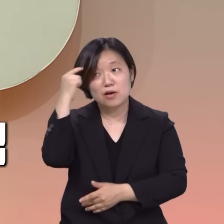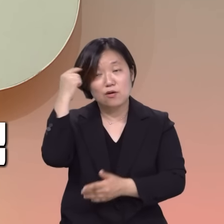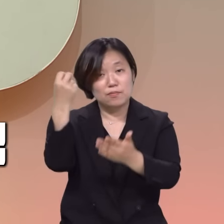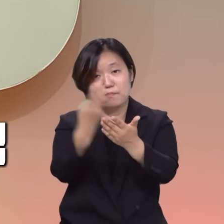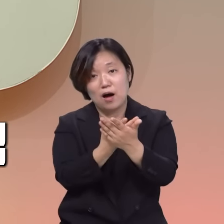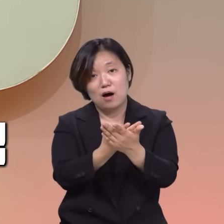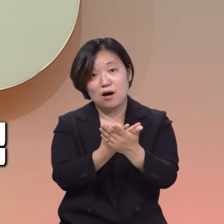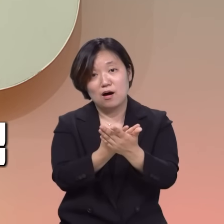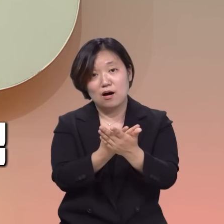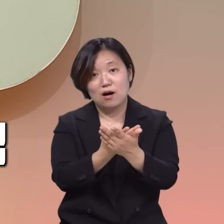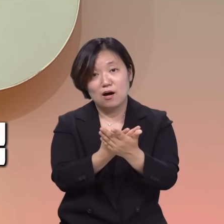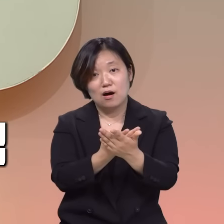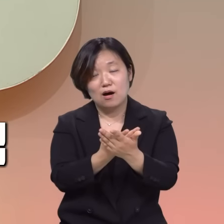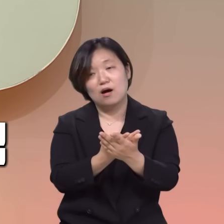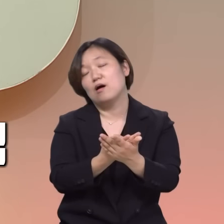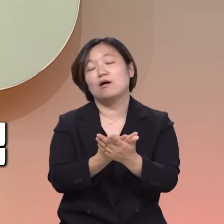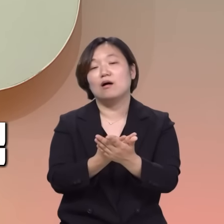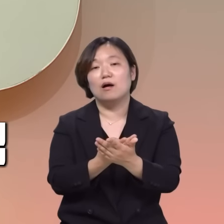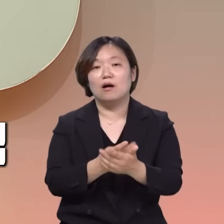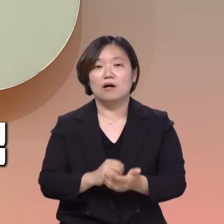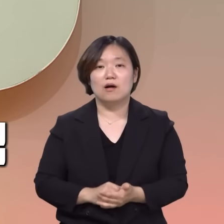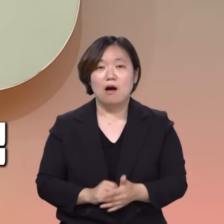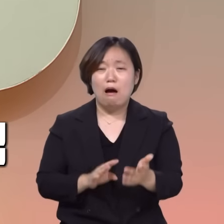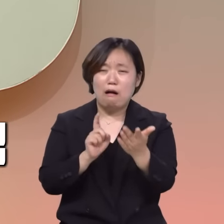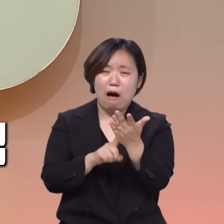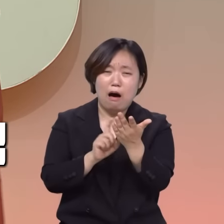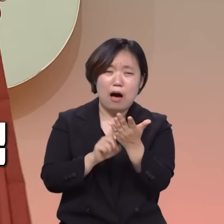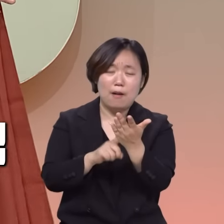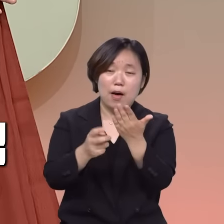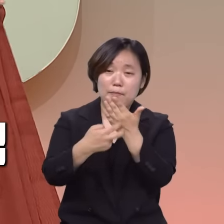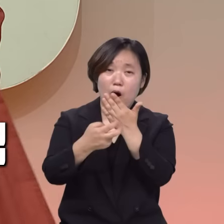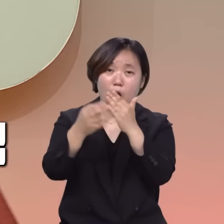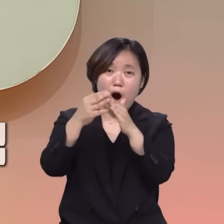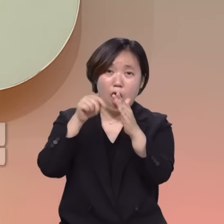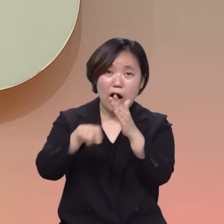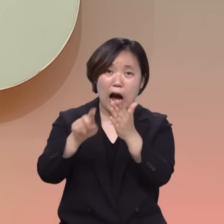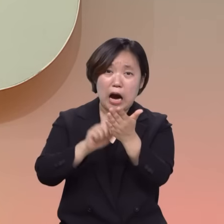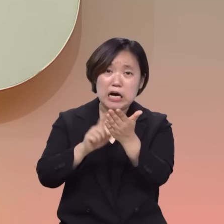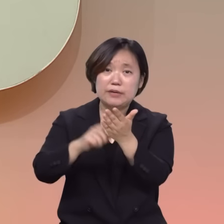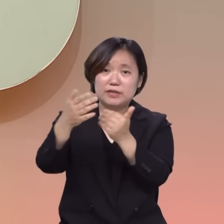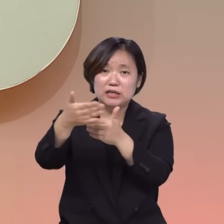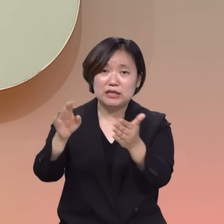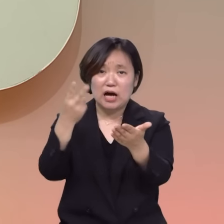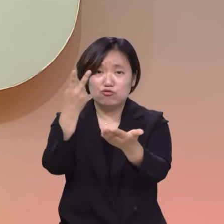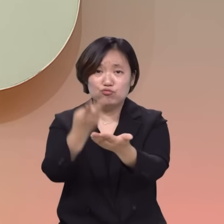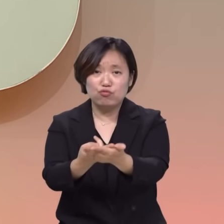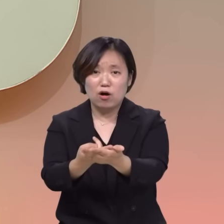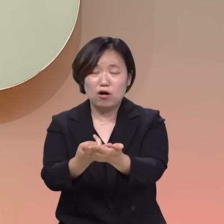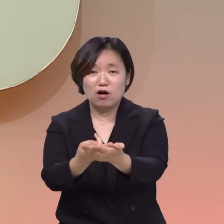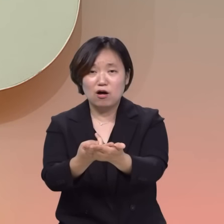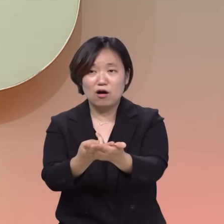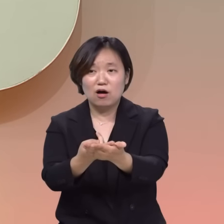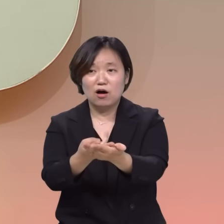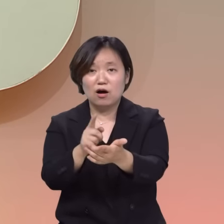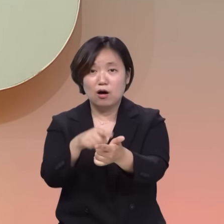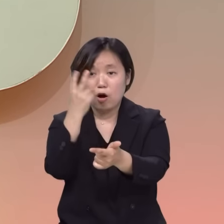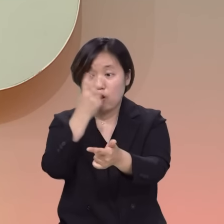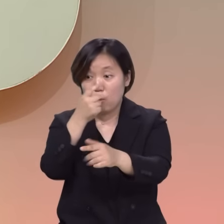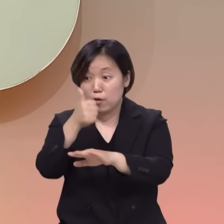쓰러 지셨는데 급하게 이제 병원으로 음구 실로 이제 실러 가게 됩니다